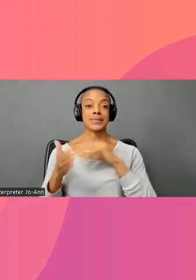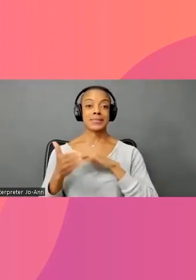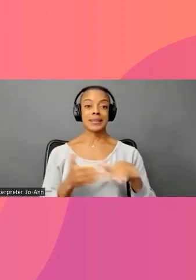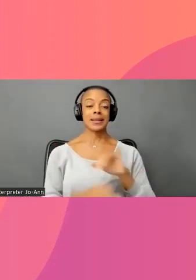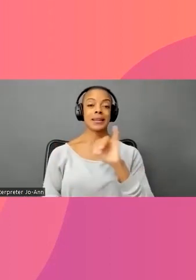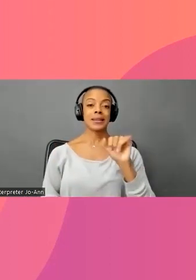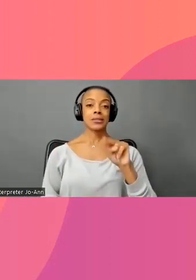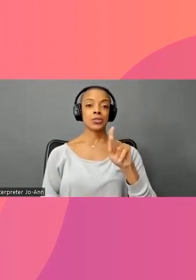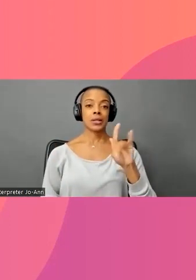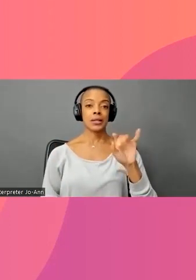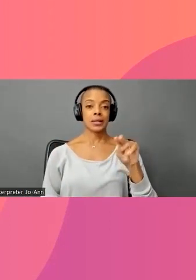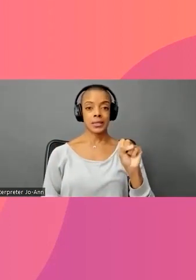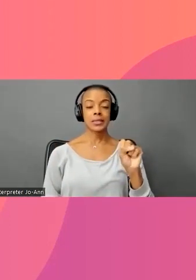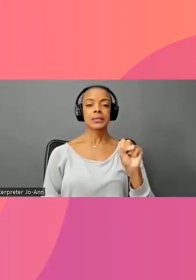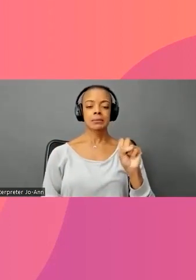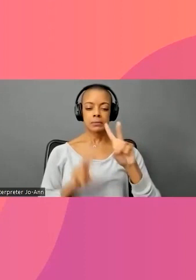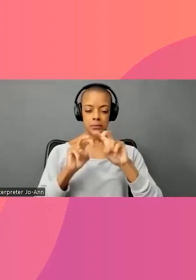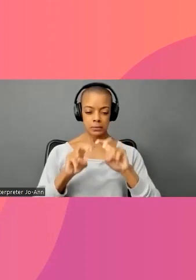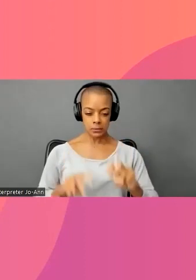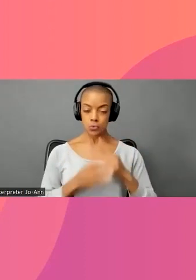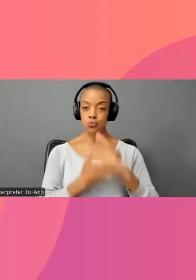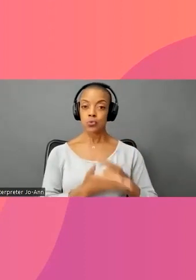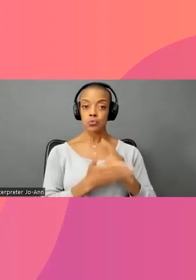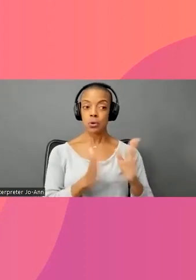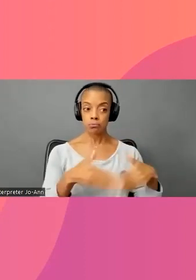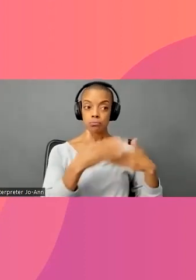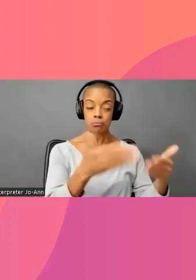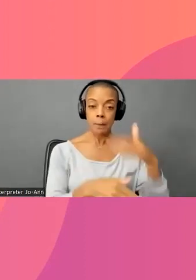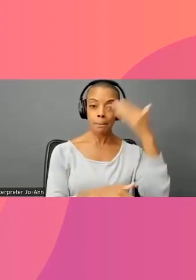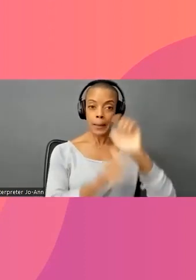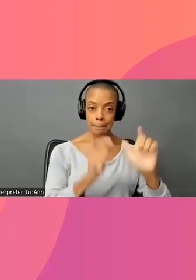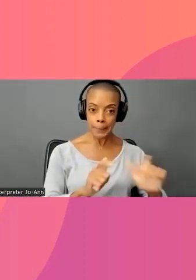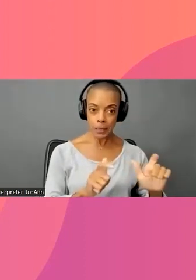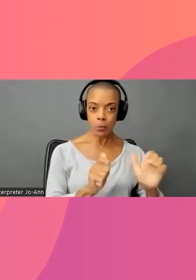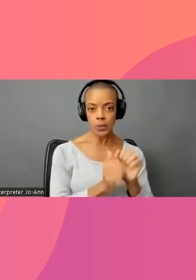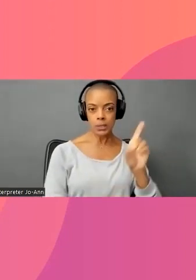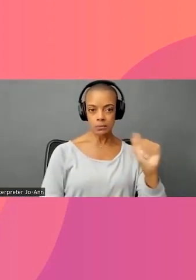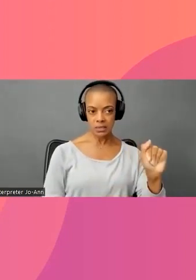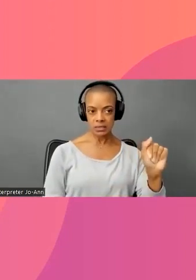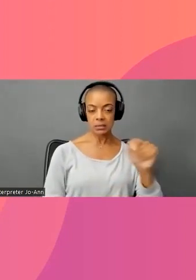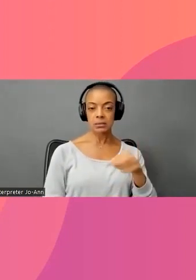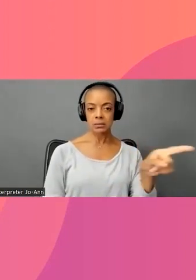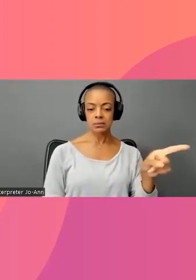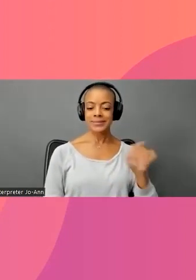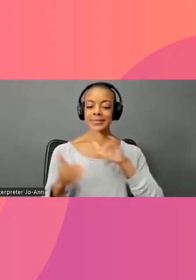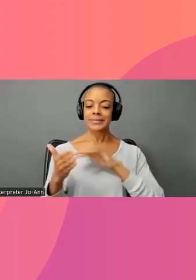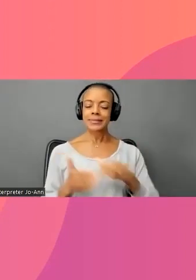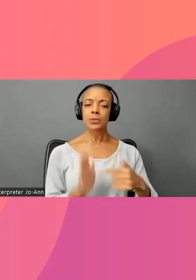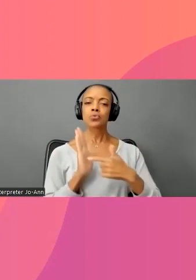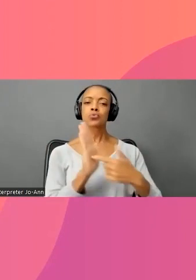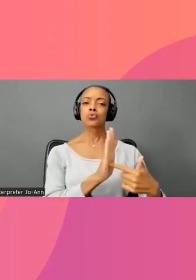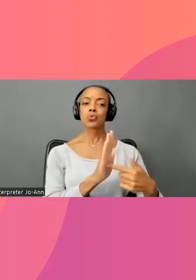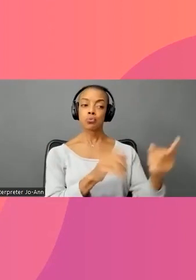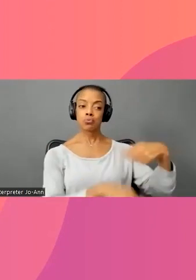ans, une étude menée par Jenkins a examiné comment les réadaptations étaient offertes pour les personnes noires ayant